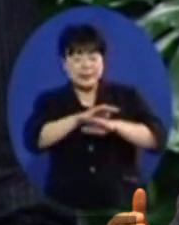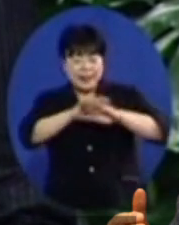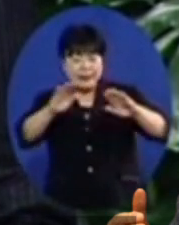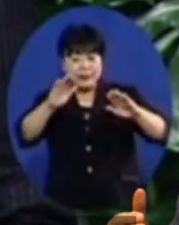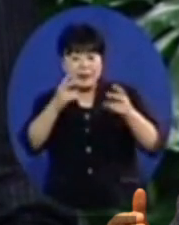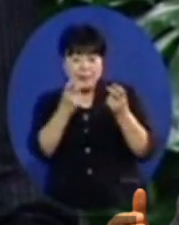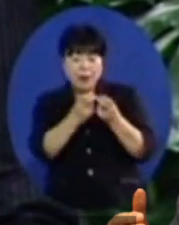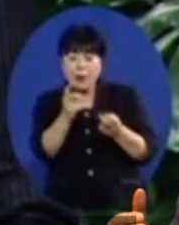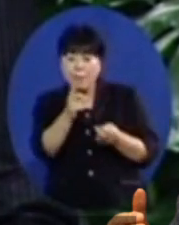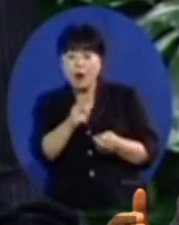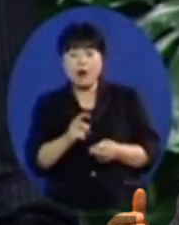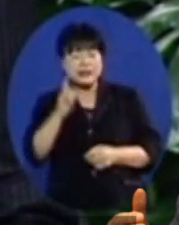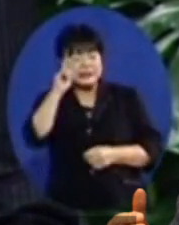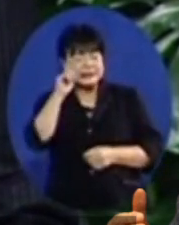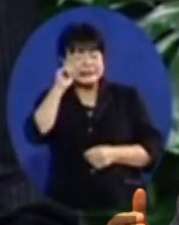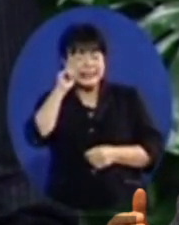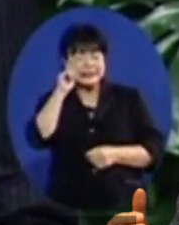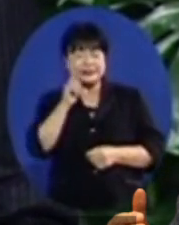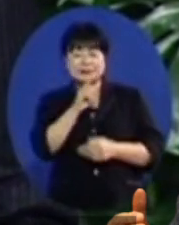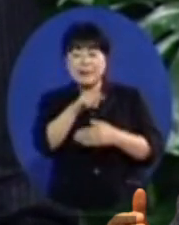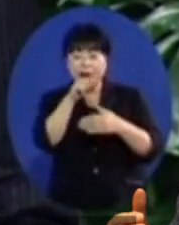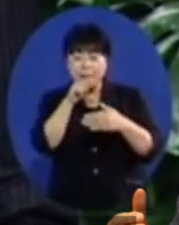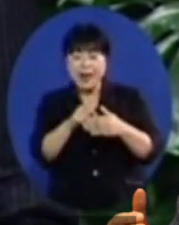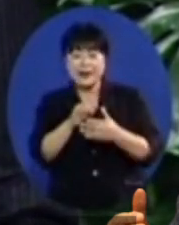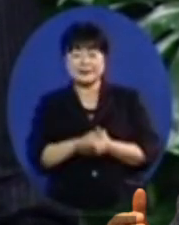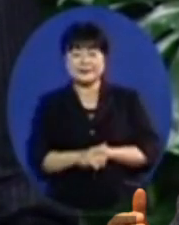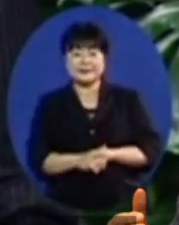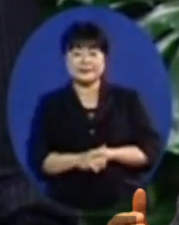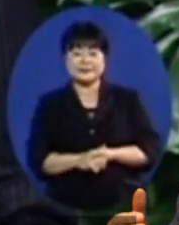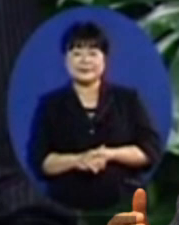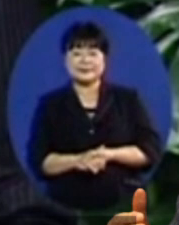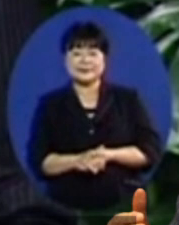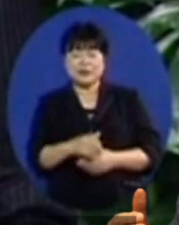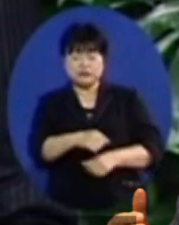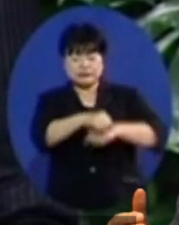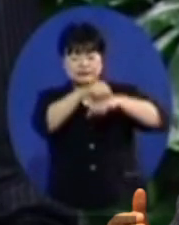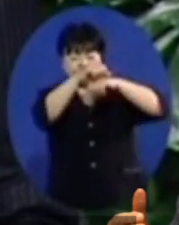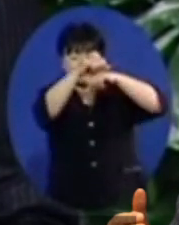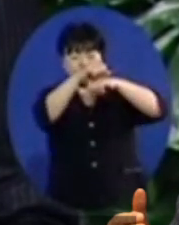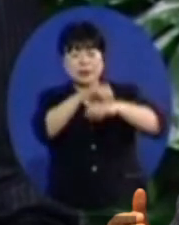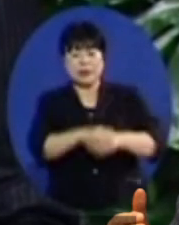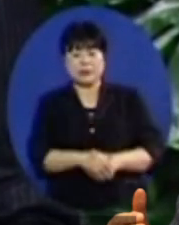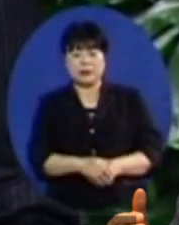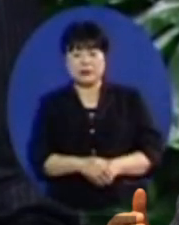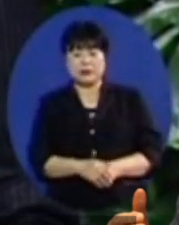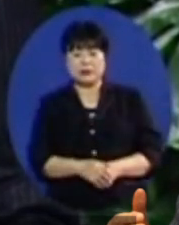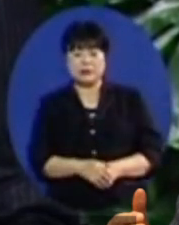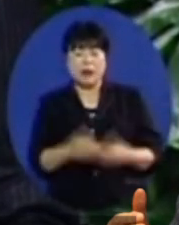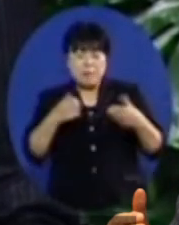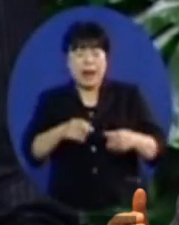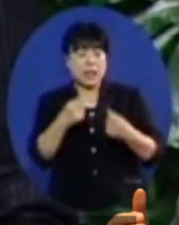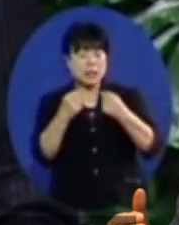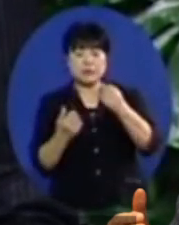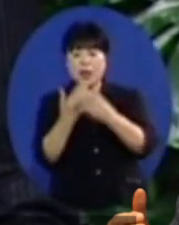것입니다. 스트레스가 우리 마음속에 쌓이면 굉장한 파괴를 가져오는 것입니다.